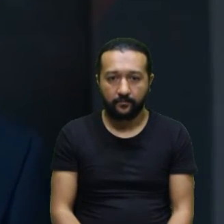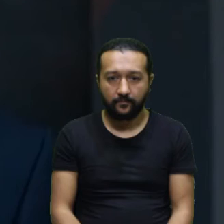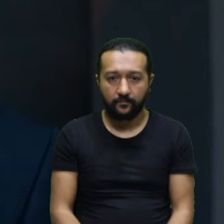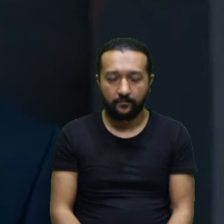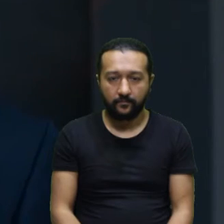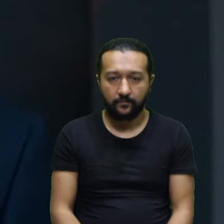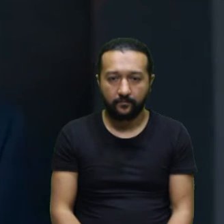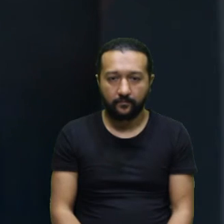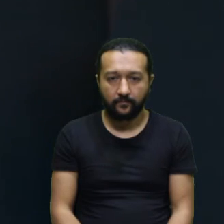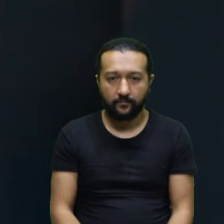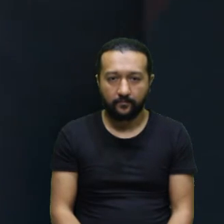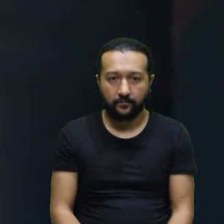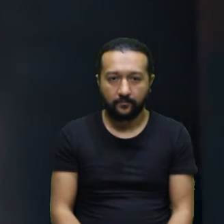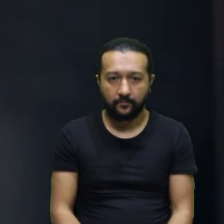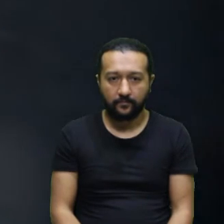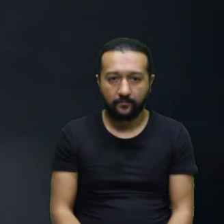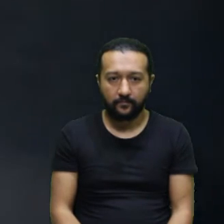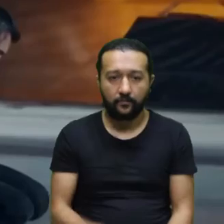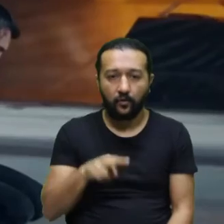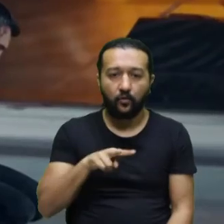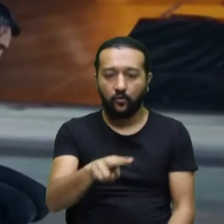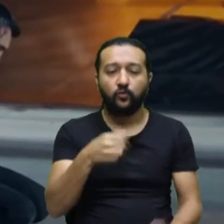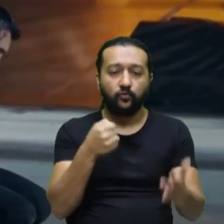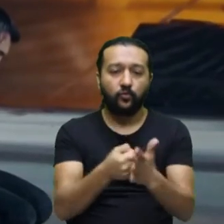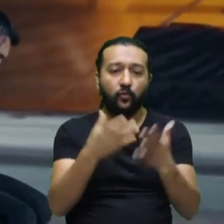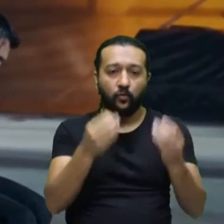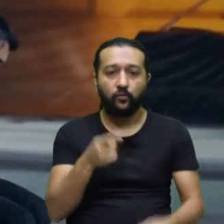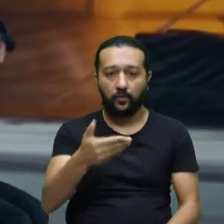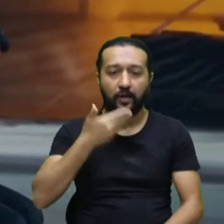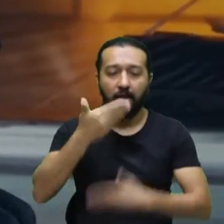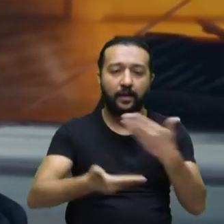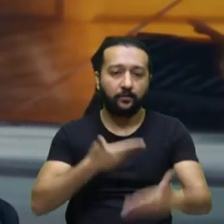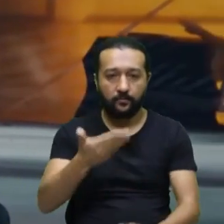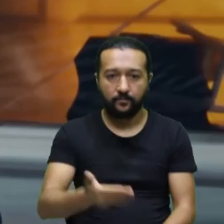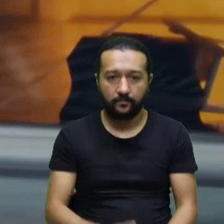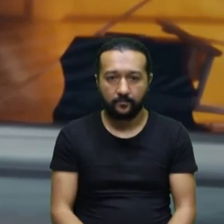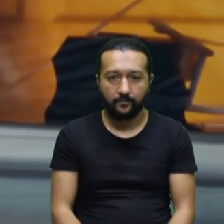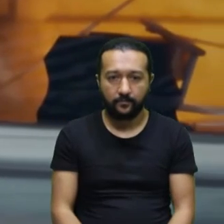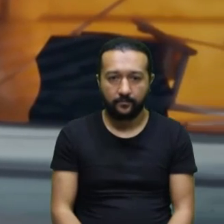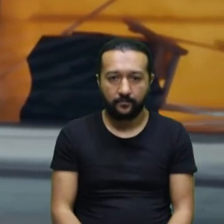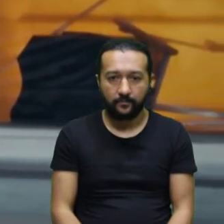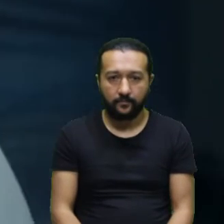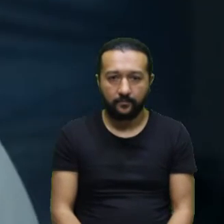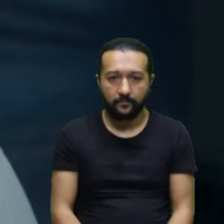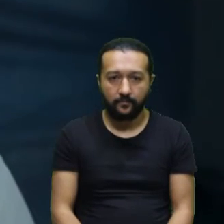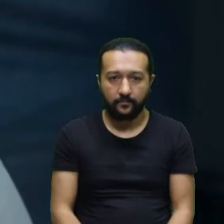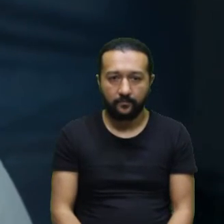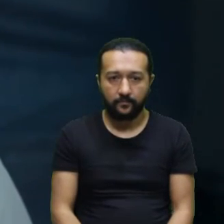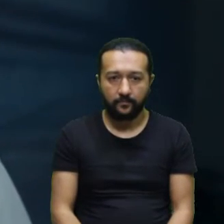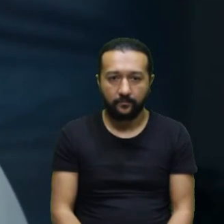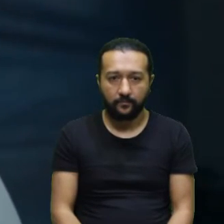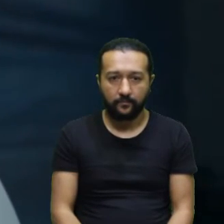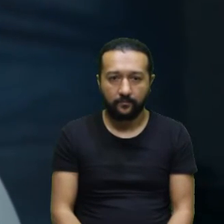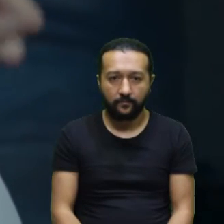Sakince kafa salladı, turluyor. Yolun sonuna geldiniz, onu anlatıyorum. Avuçlarını sürtüp parmaklarını kenetledi, geriye